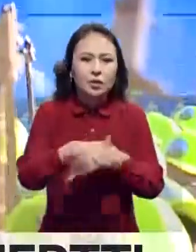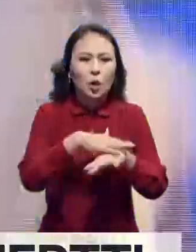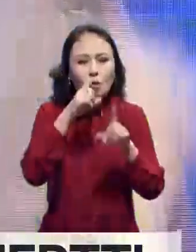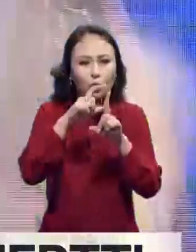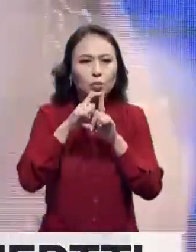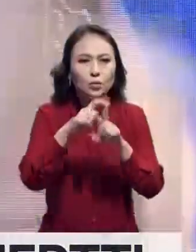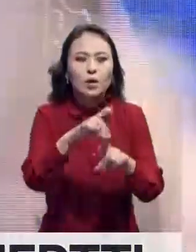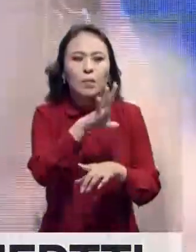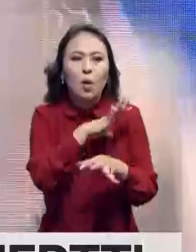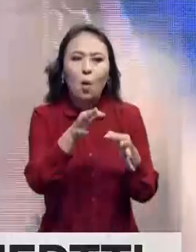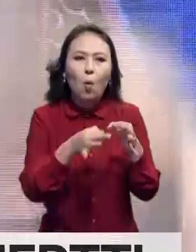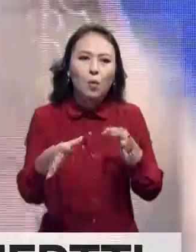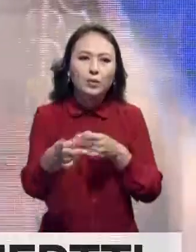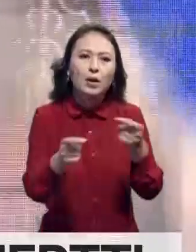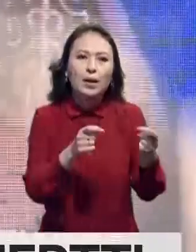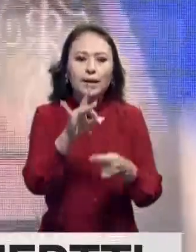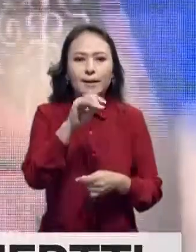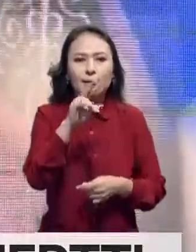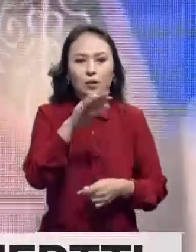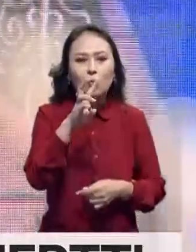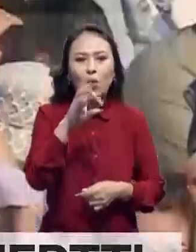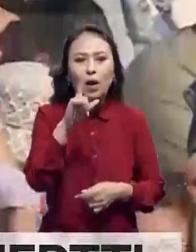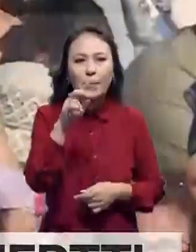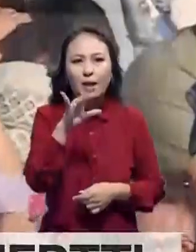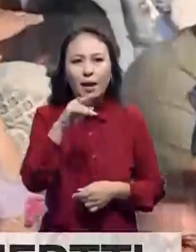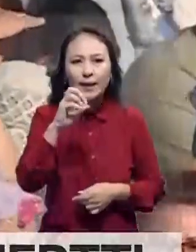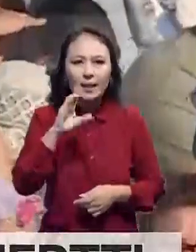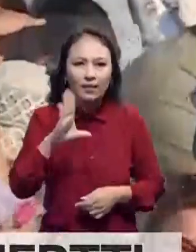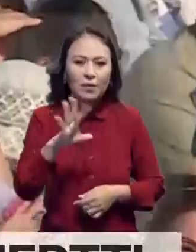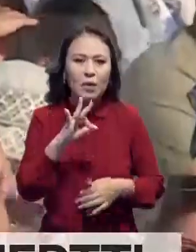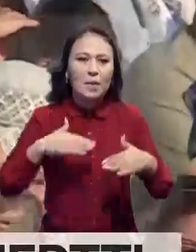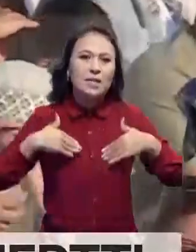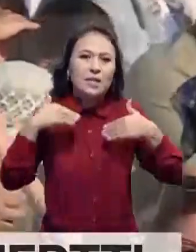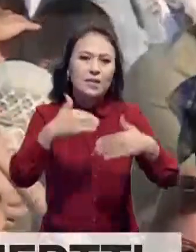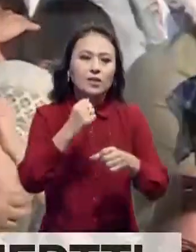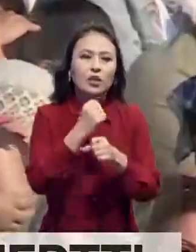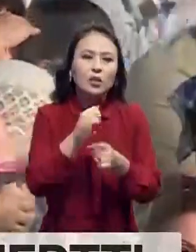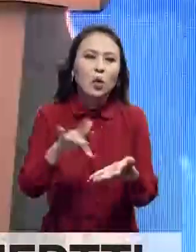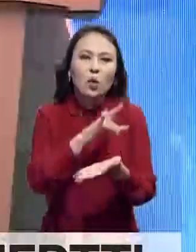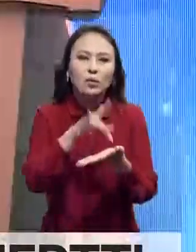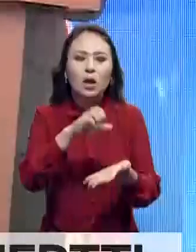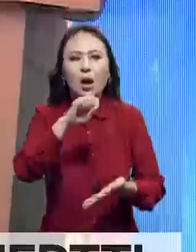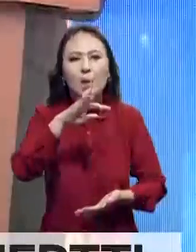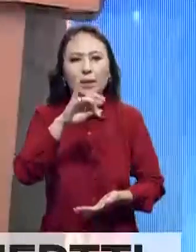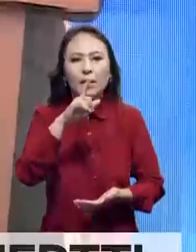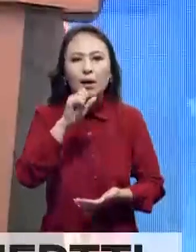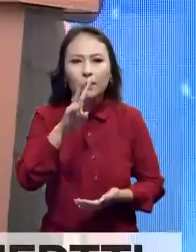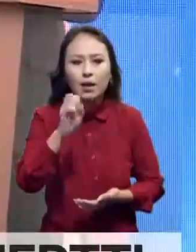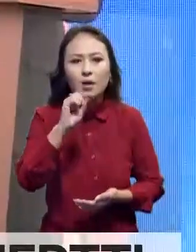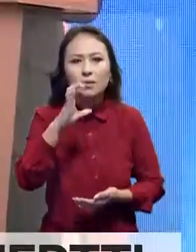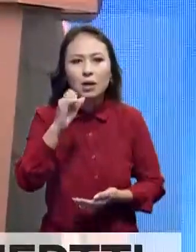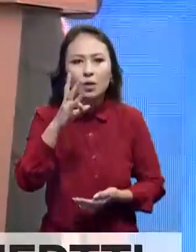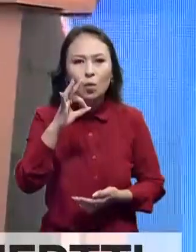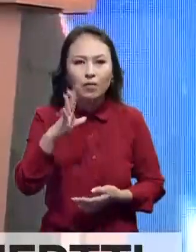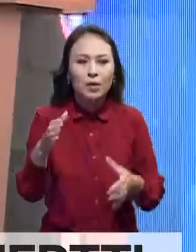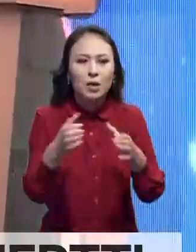сөйлеген облыс әкімінің орынбасары Ринат Мұхамедқалиев өңір басшысының құттықтау лебізін жеткізді. Ал қала әкімі Әмірхан Асанов мерекелік шараға